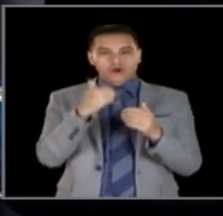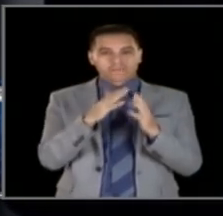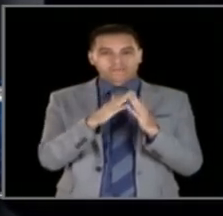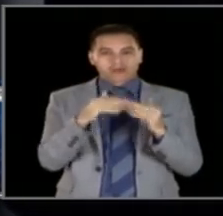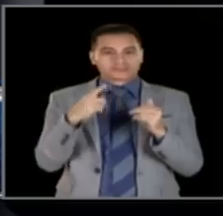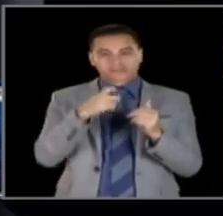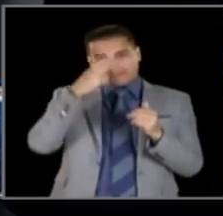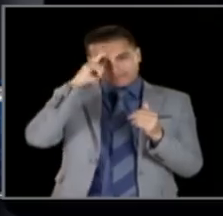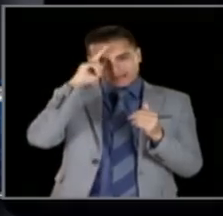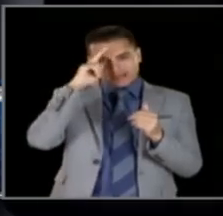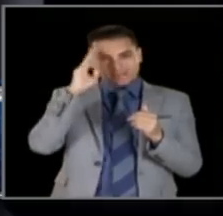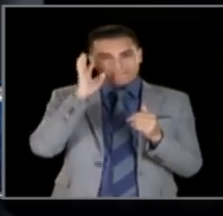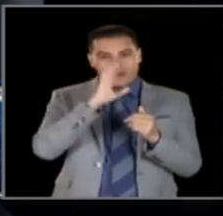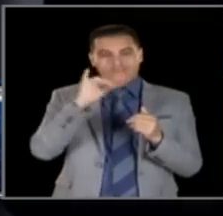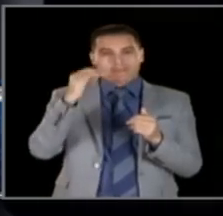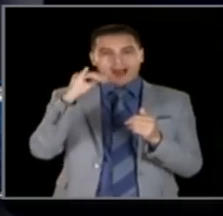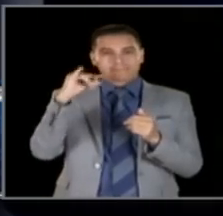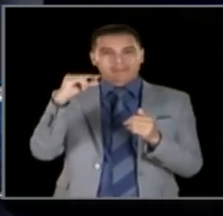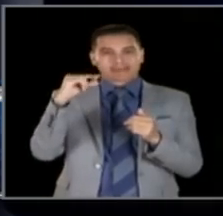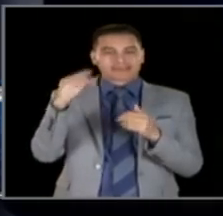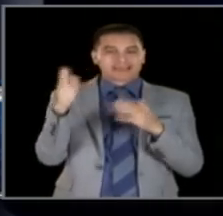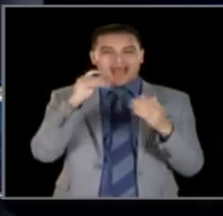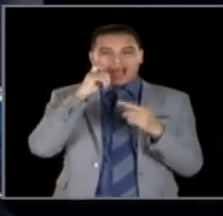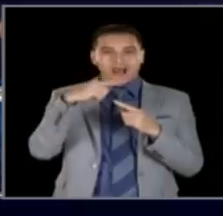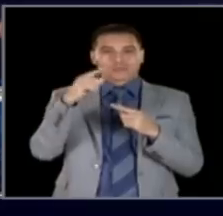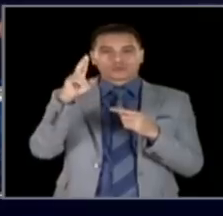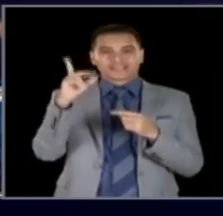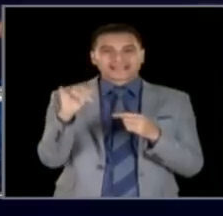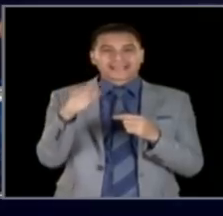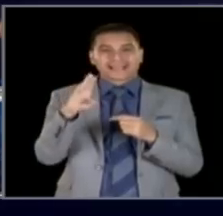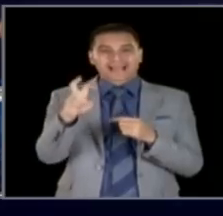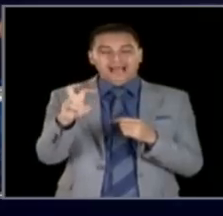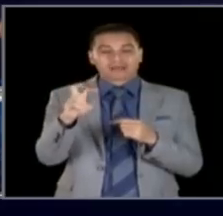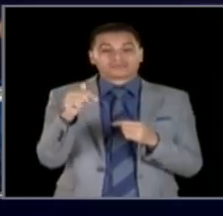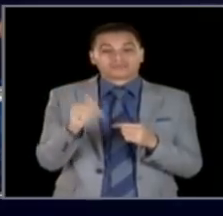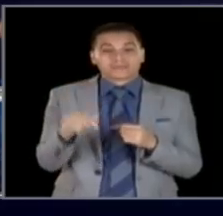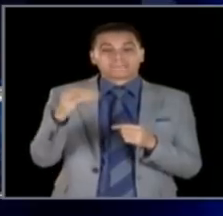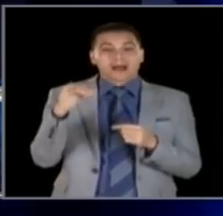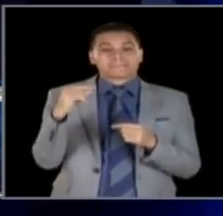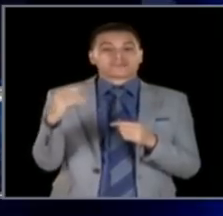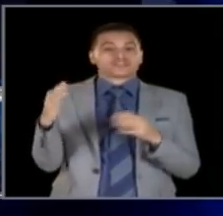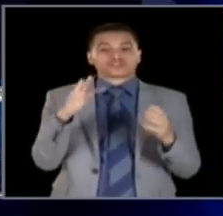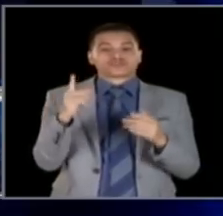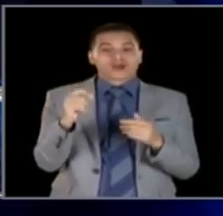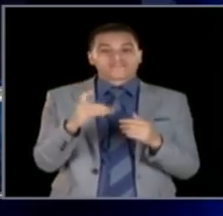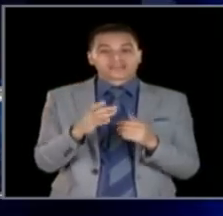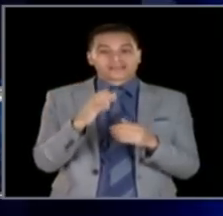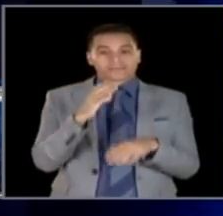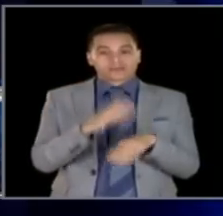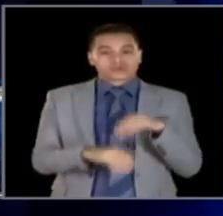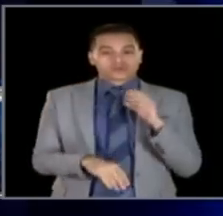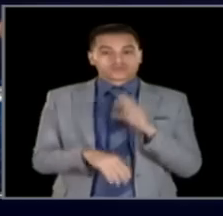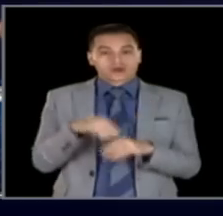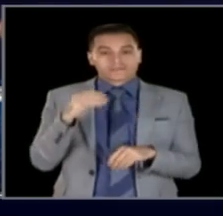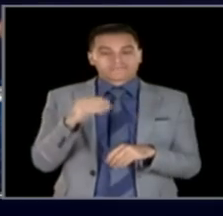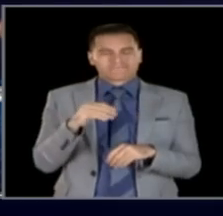تريكة بعد لقطة سونج زيدان الشهيرة. محمد شرف إجابتك.